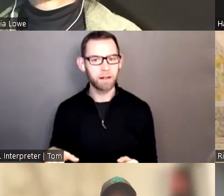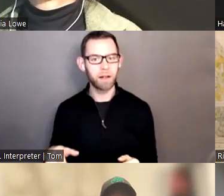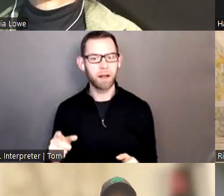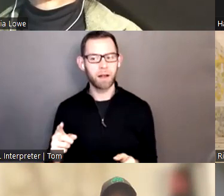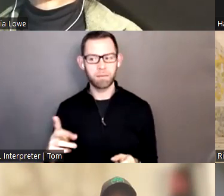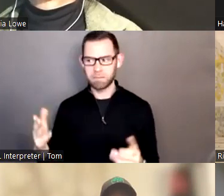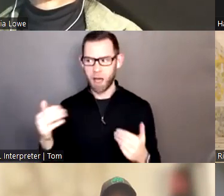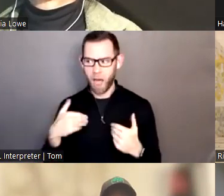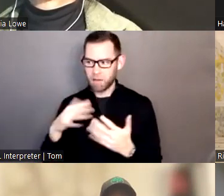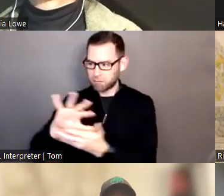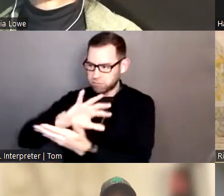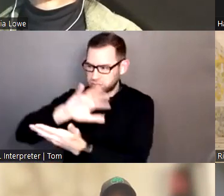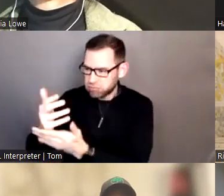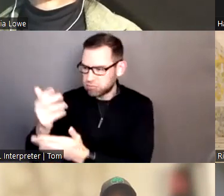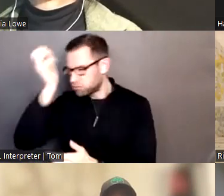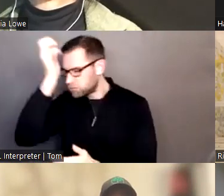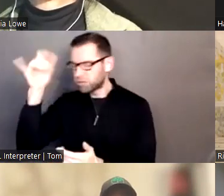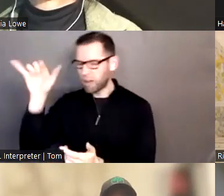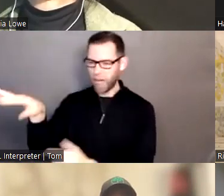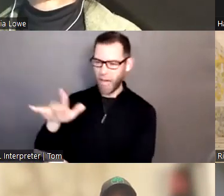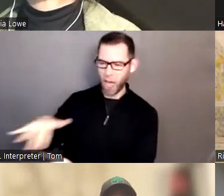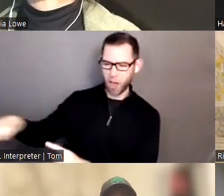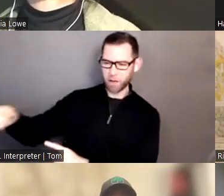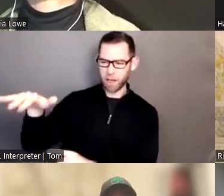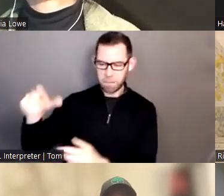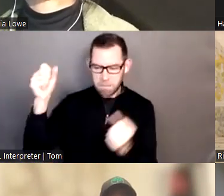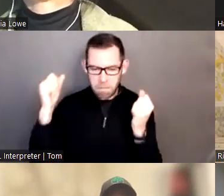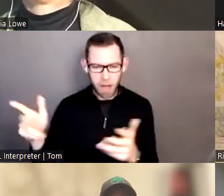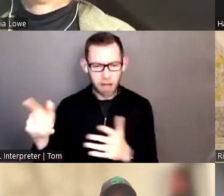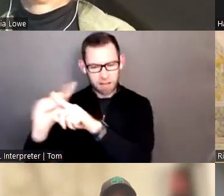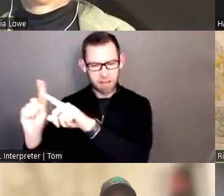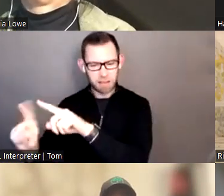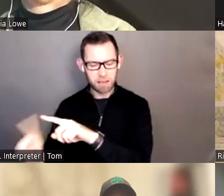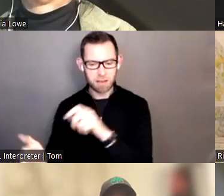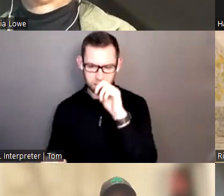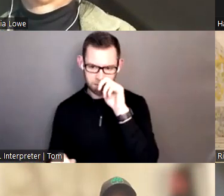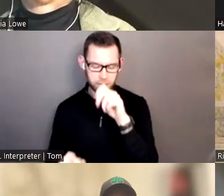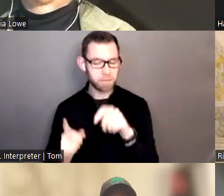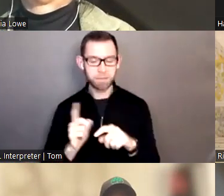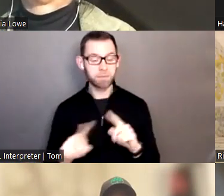on a nous gain tout garbage tout bagage ça va passer